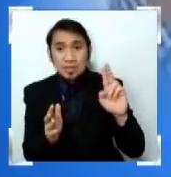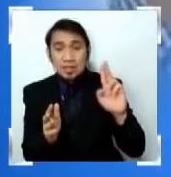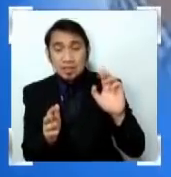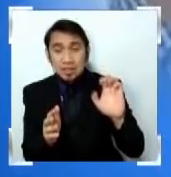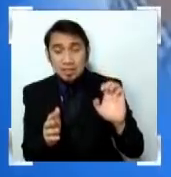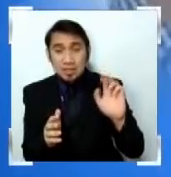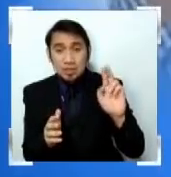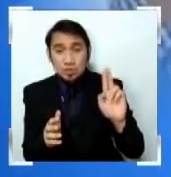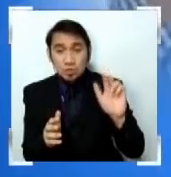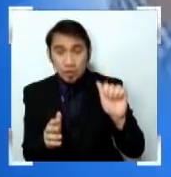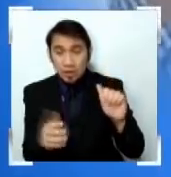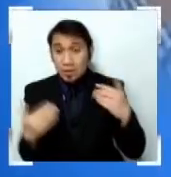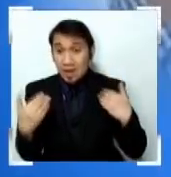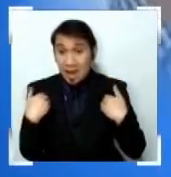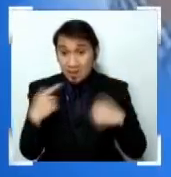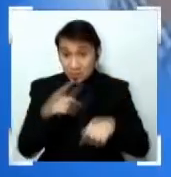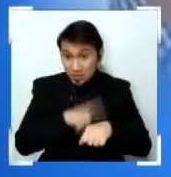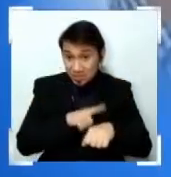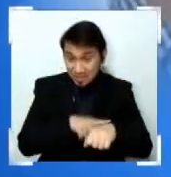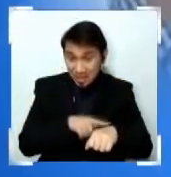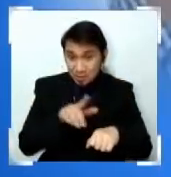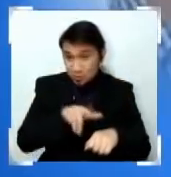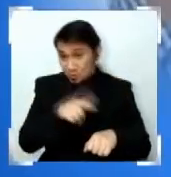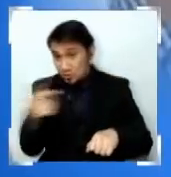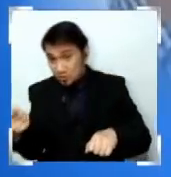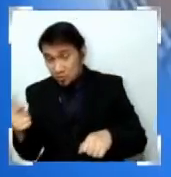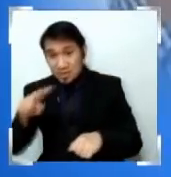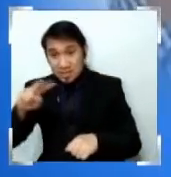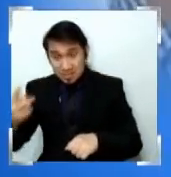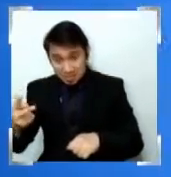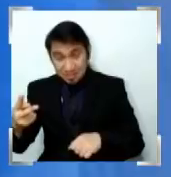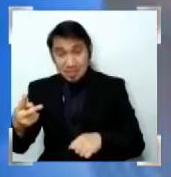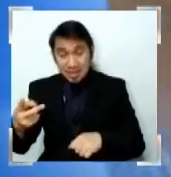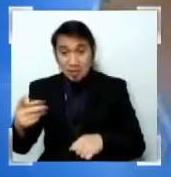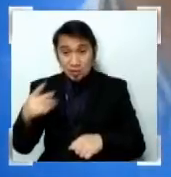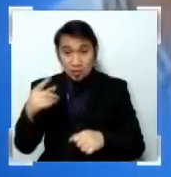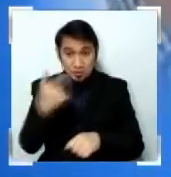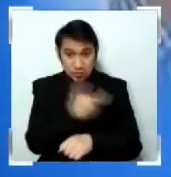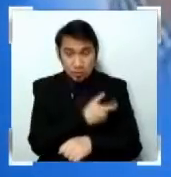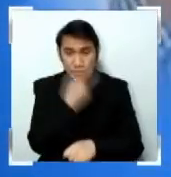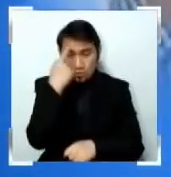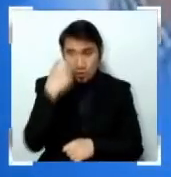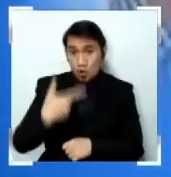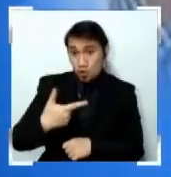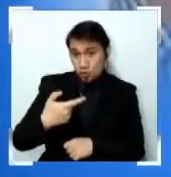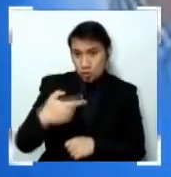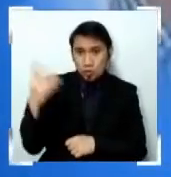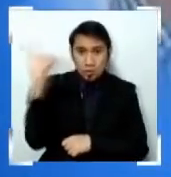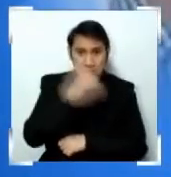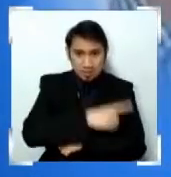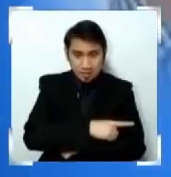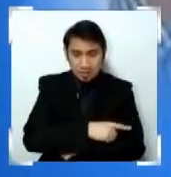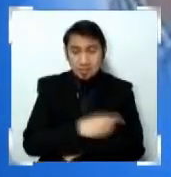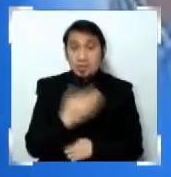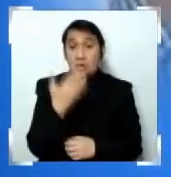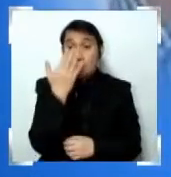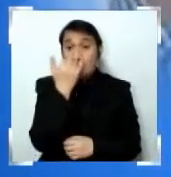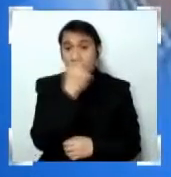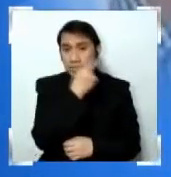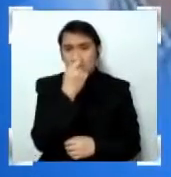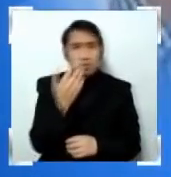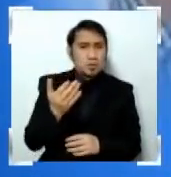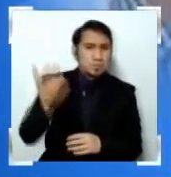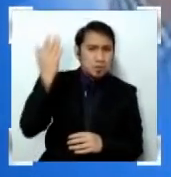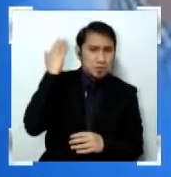time between the first dose and the second dose from 21 days to 90 days. However, ang nire-recommend po ng experts natin is a